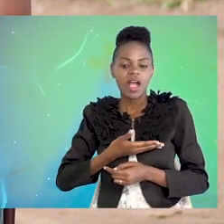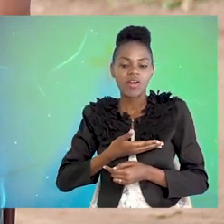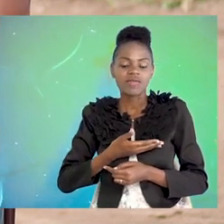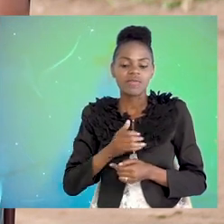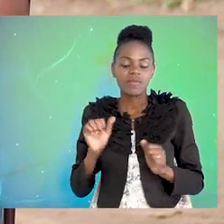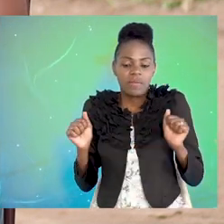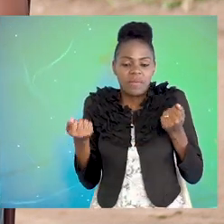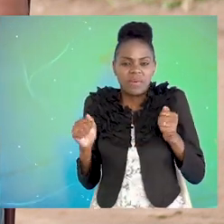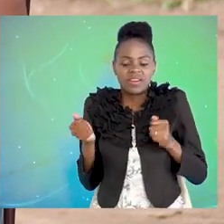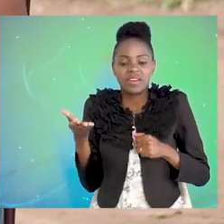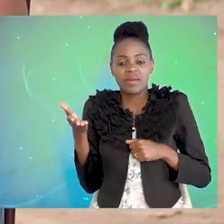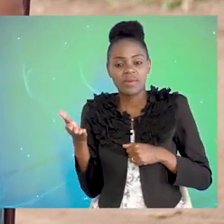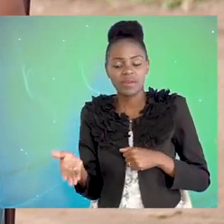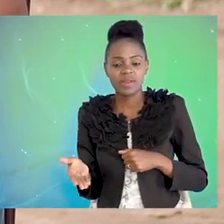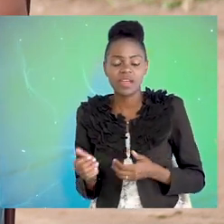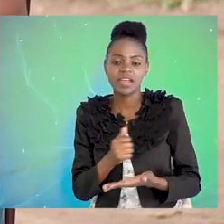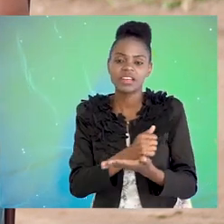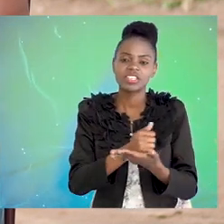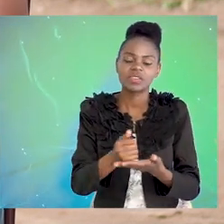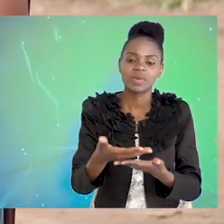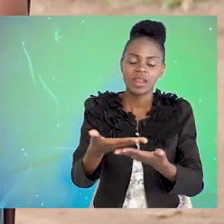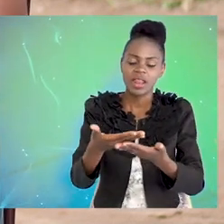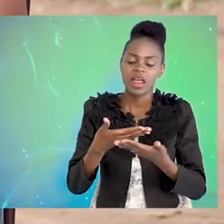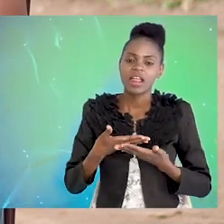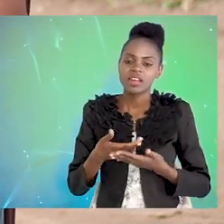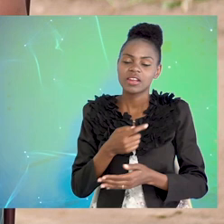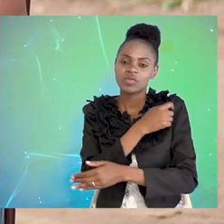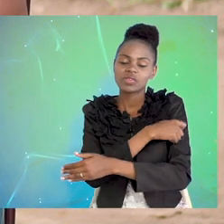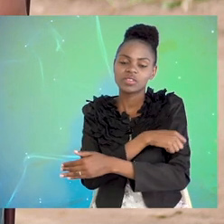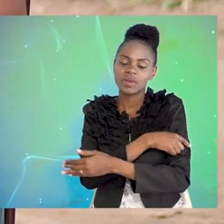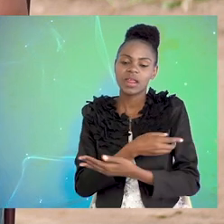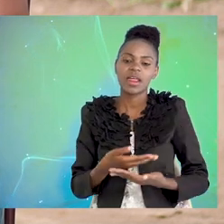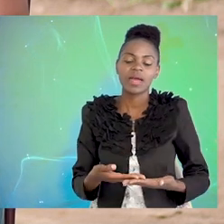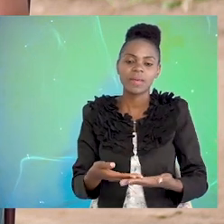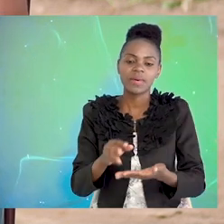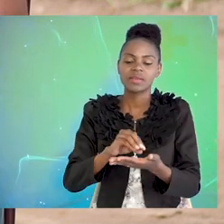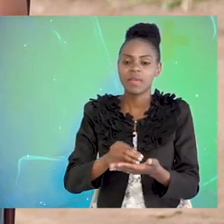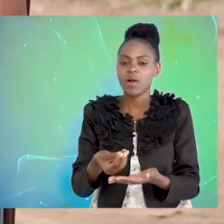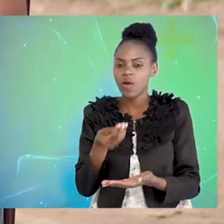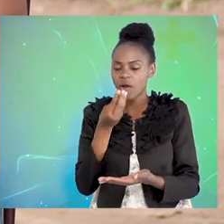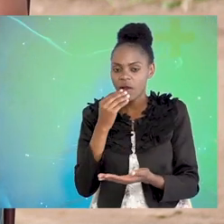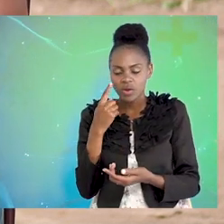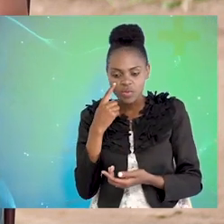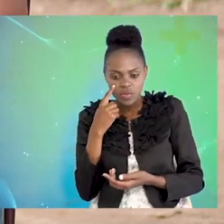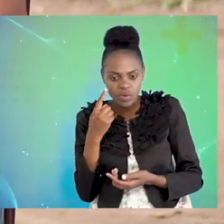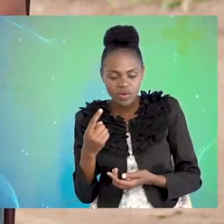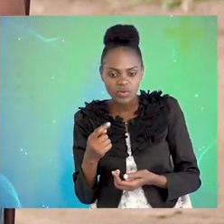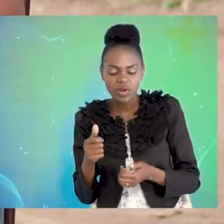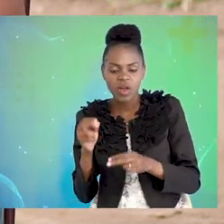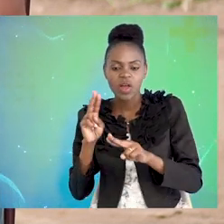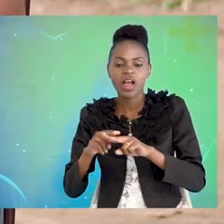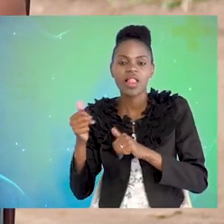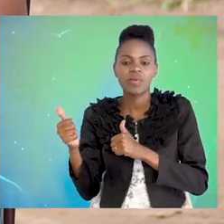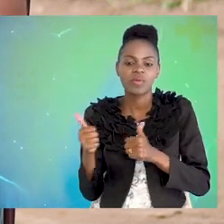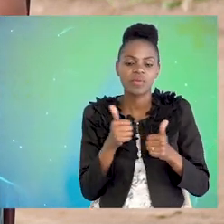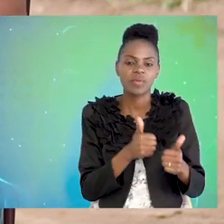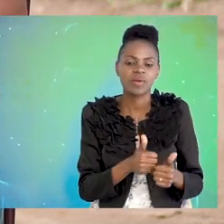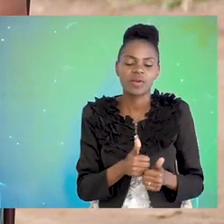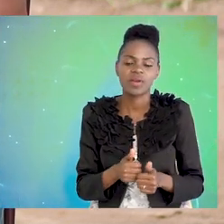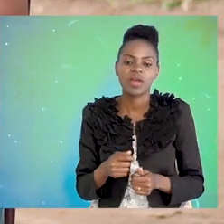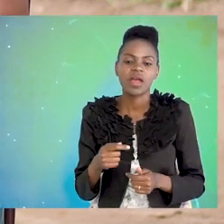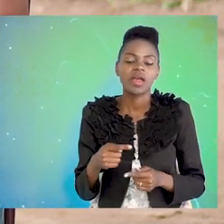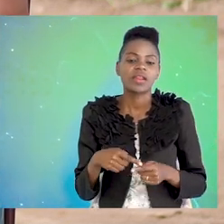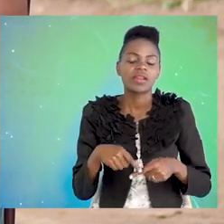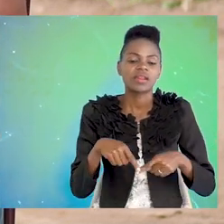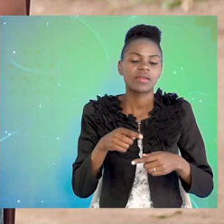typhoid fever. Thandizo imene tinalandira kuchipatala anamupasa ma antibiotic ndikumuona kuti ali bwinobwino then anatiuza zoti tipitire